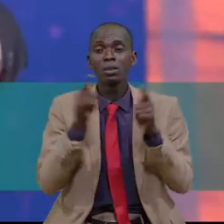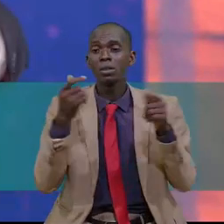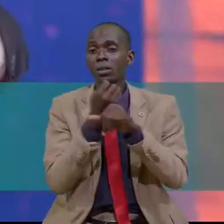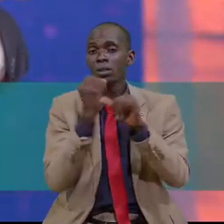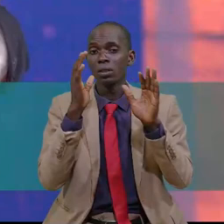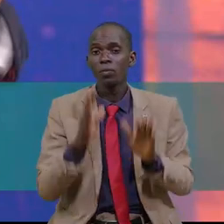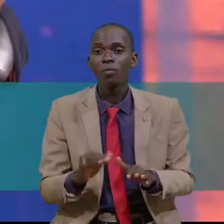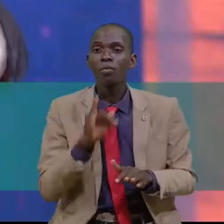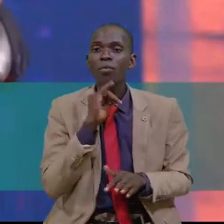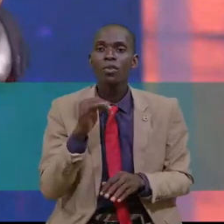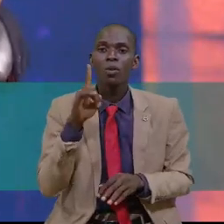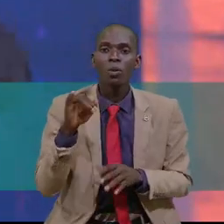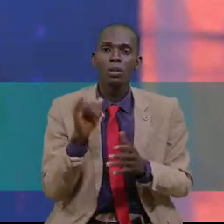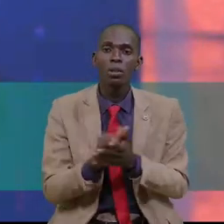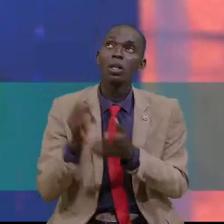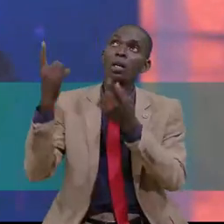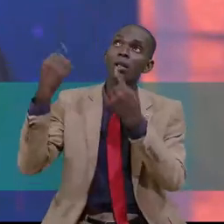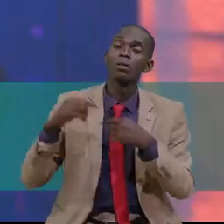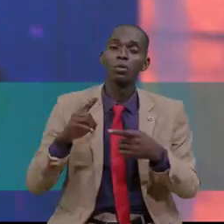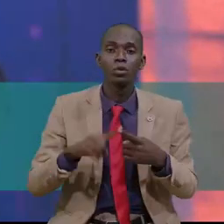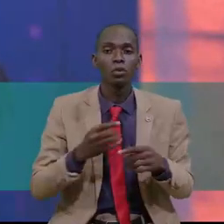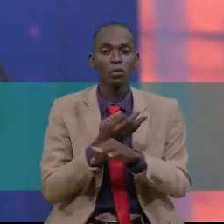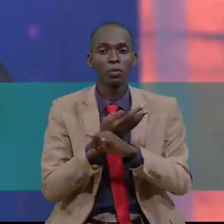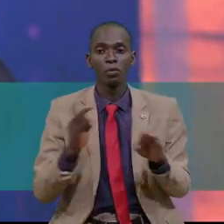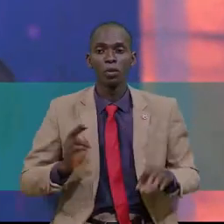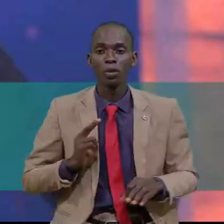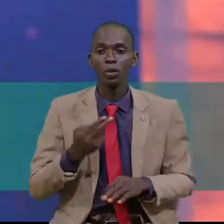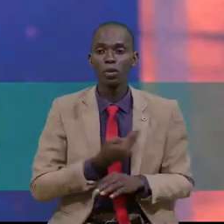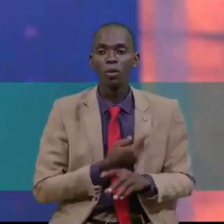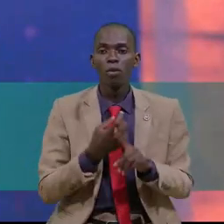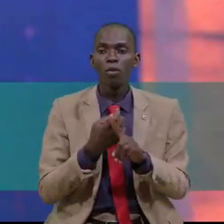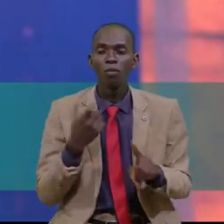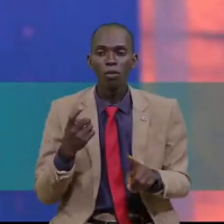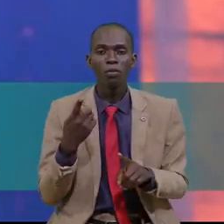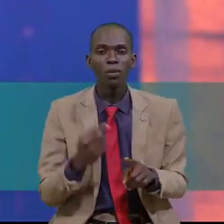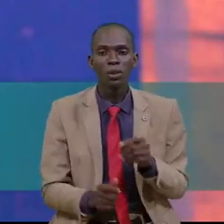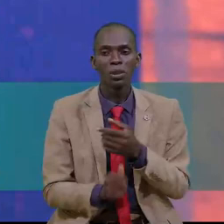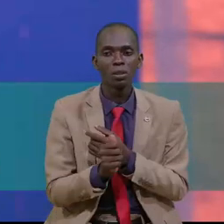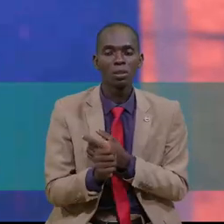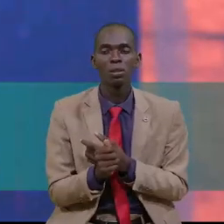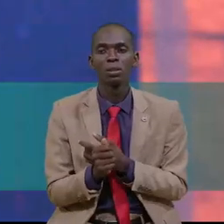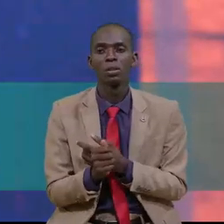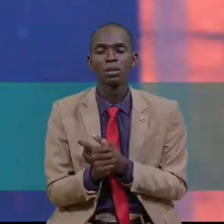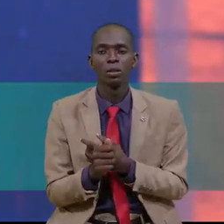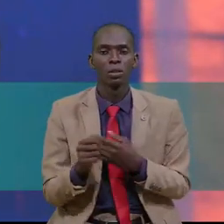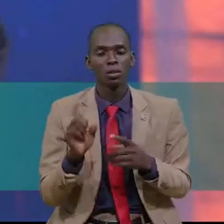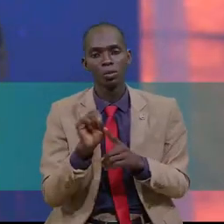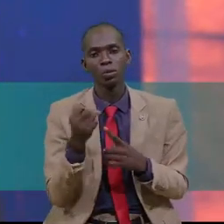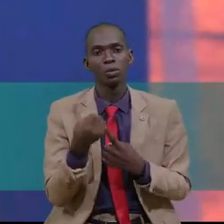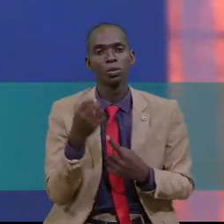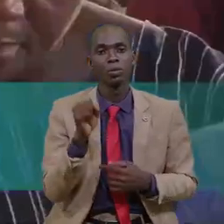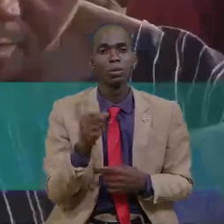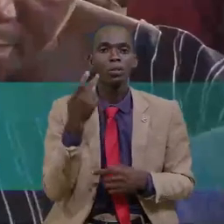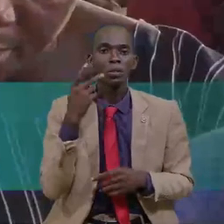un si grand Sauveur qui est venu émanciper des pécheurs,